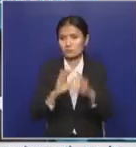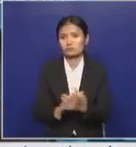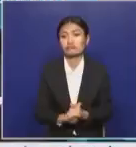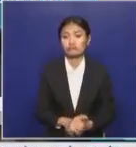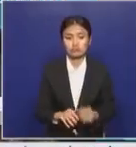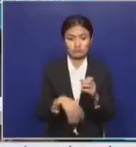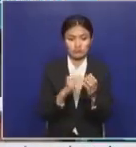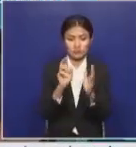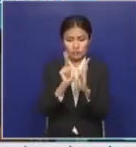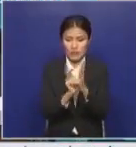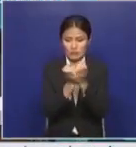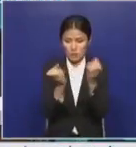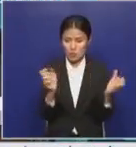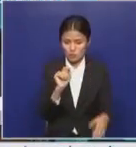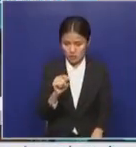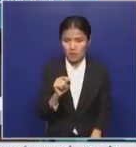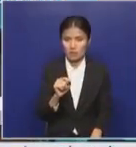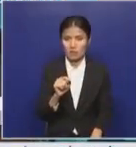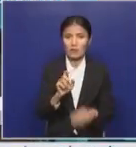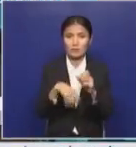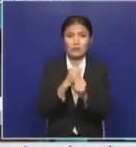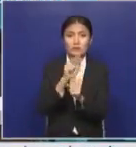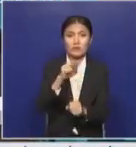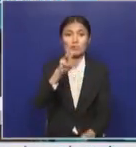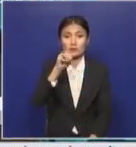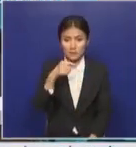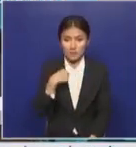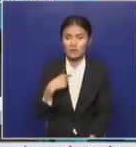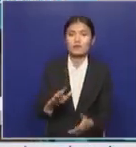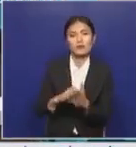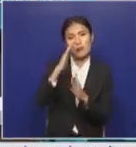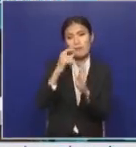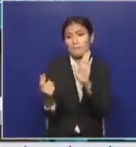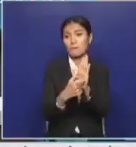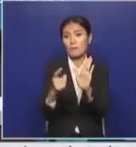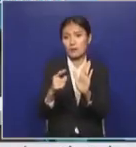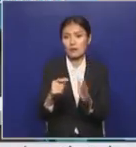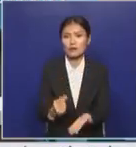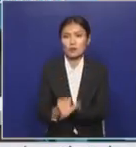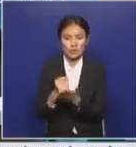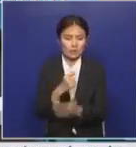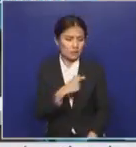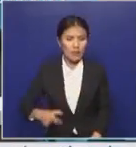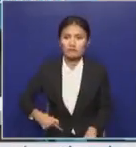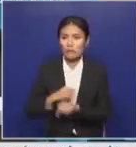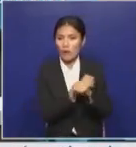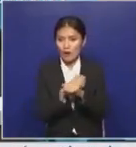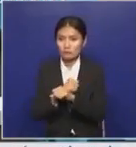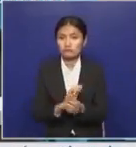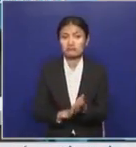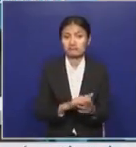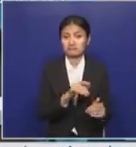บทบัญญัติคุ้มครองสถานวัดปั่นวะมีหลายประกาศเนื้อหาการนำกลุ่มผู้ชุมนุมต้องการยกเลิก